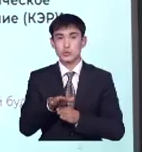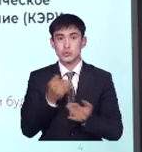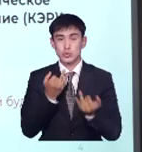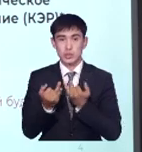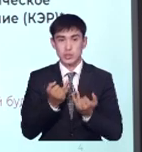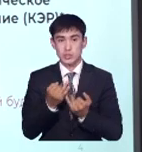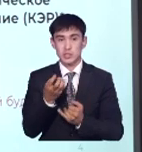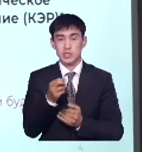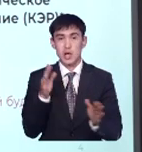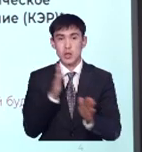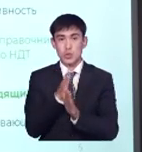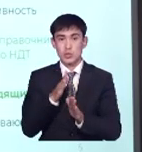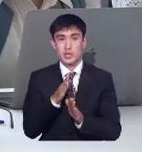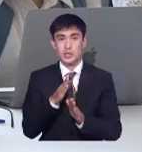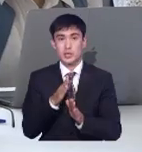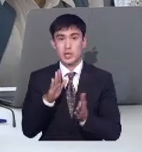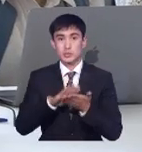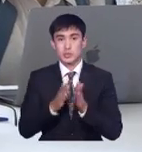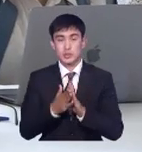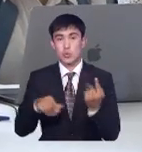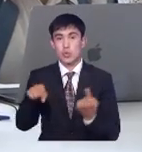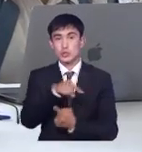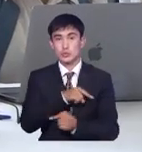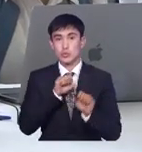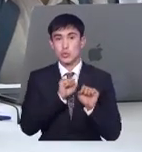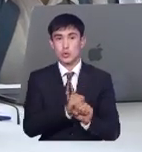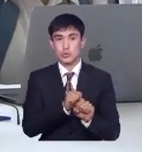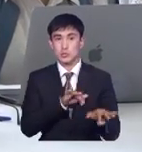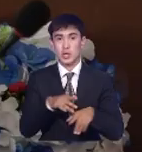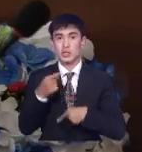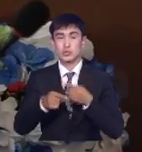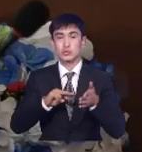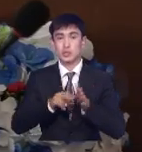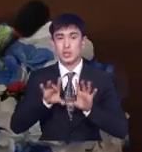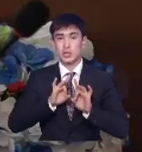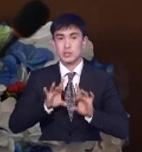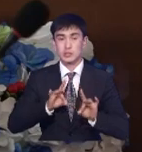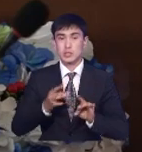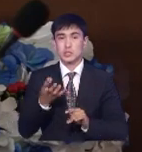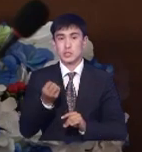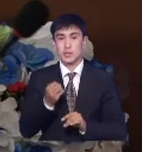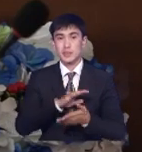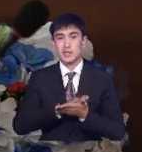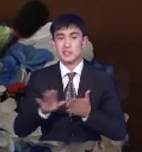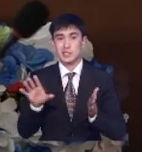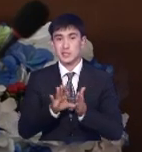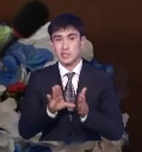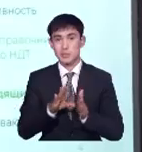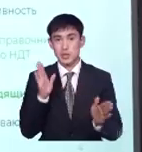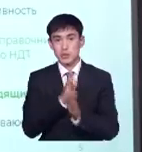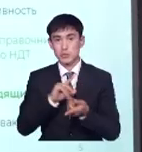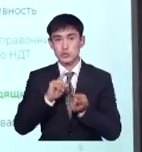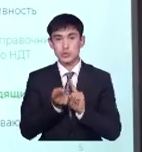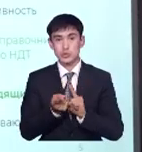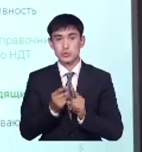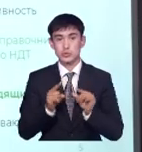талқыланды. Яғни экологияның жай-күйі және қоршаған ортаны қорғау жөніндегі алдағы жоспарлар айтылды. Сондай-ақ таза энергия мен климаттың